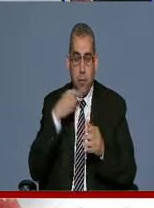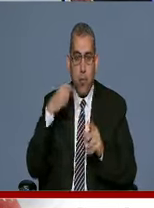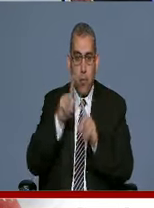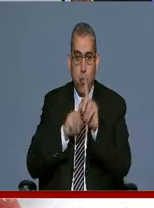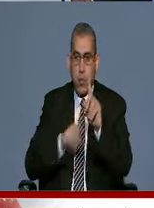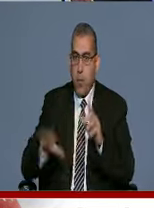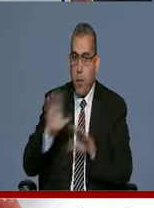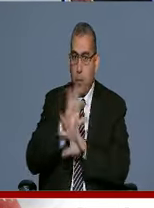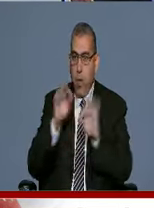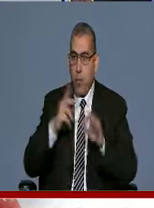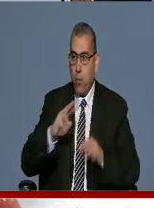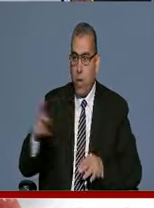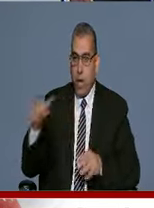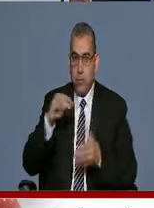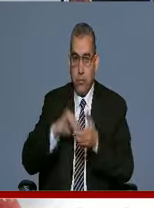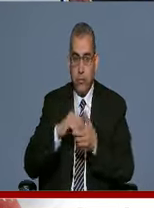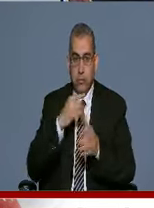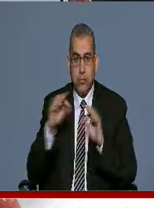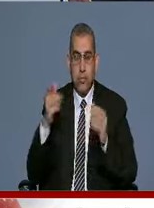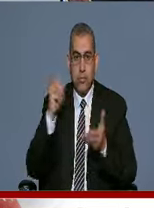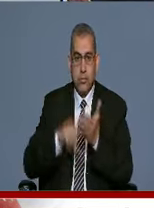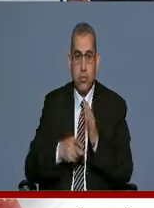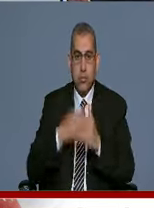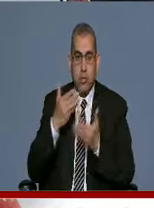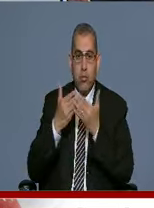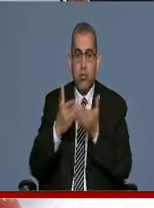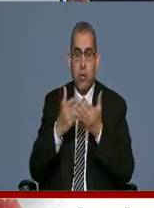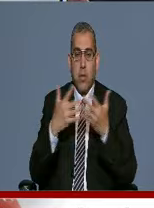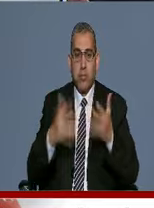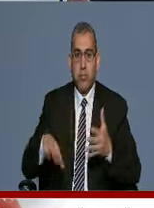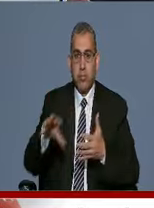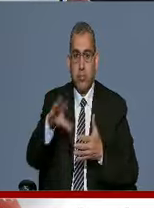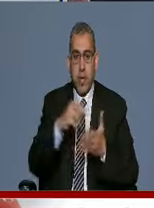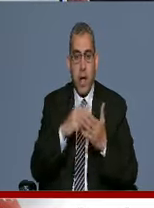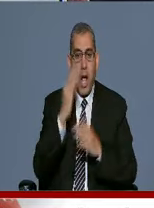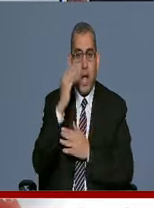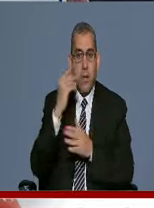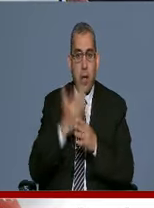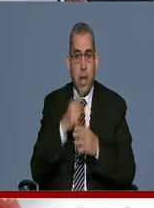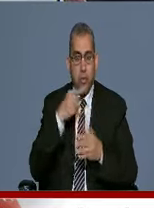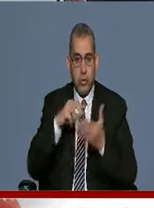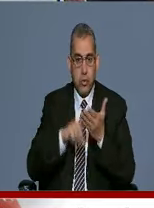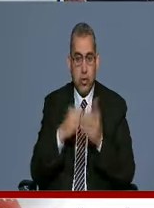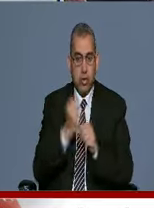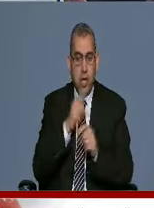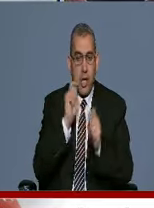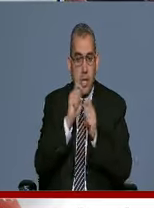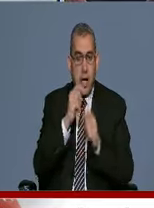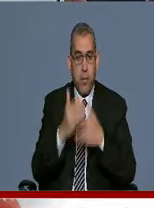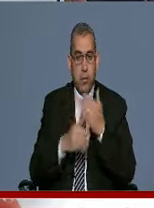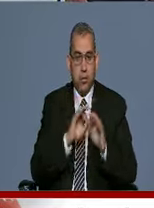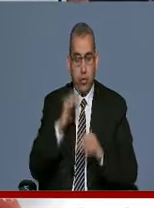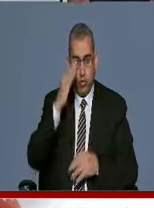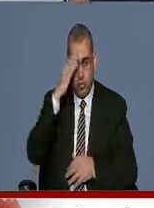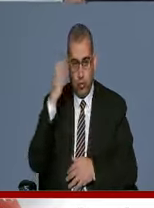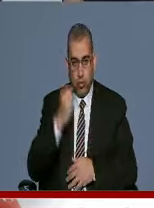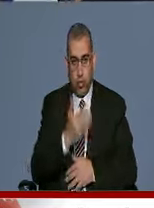والهيئات، شبكه عاليه الاستقرار وبتقدم خدمه بلا انقطاع وبتعتمد على نظام تشغيل وصيانه ذكي. ايوه يا فندم.